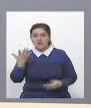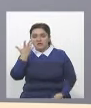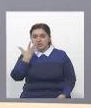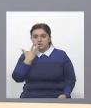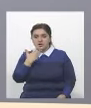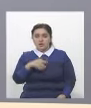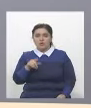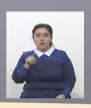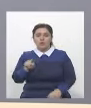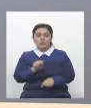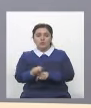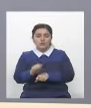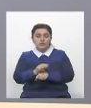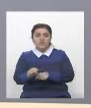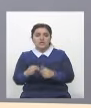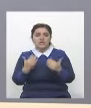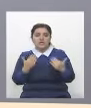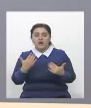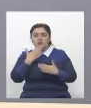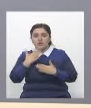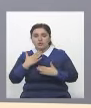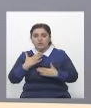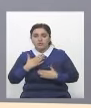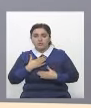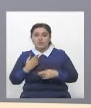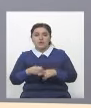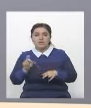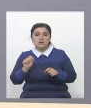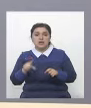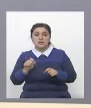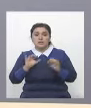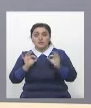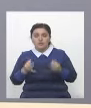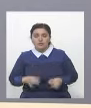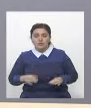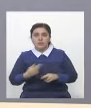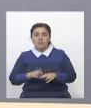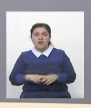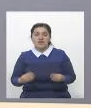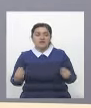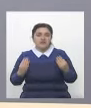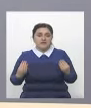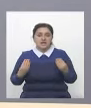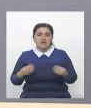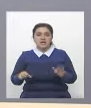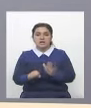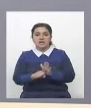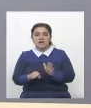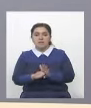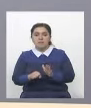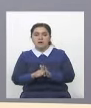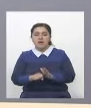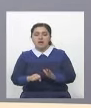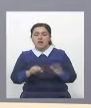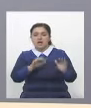красками. Он учит нас любить и очарование золотой осени, и великолепие зимних